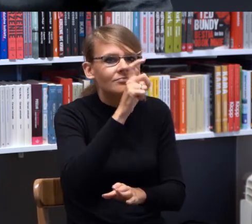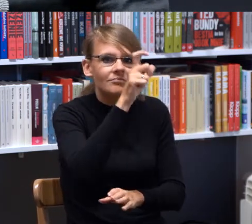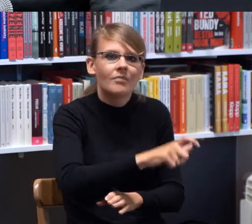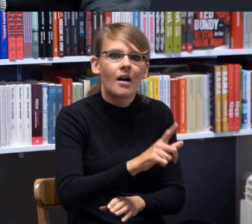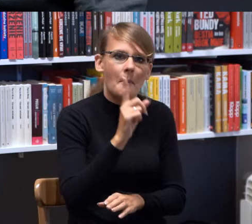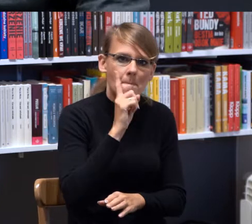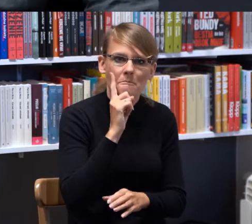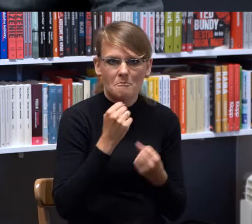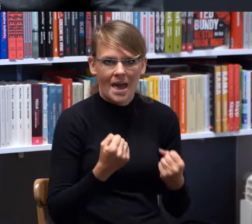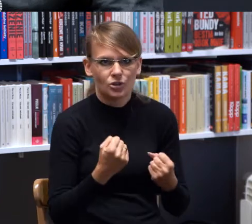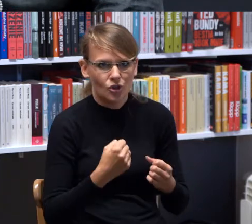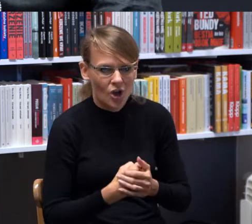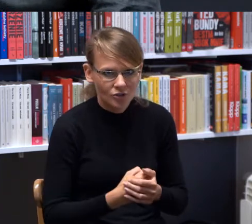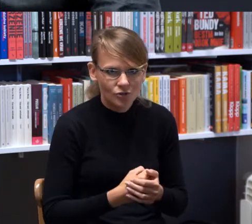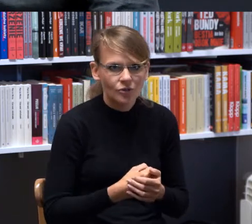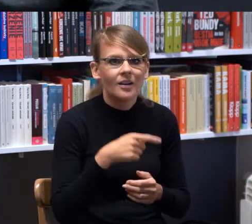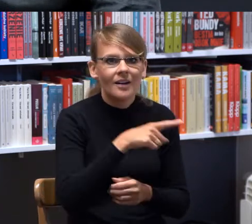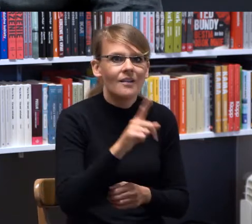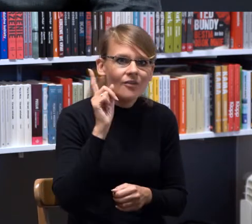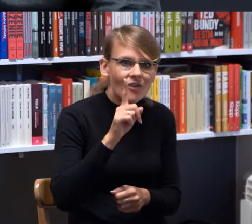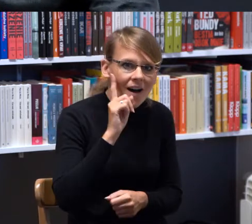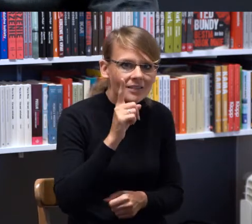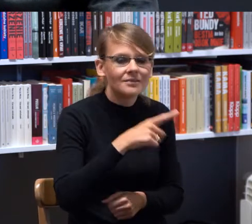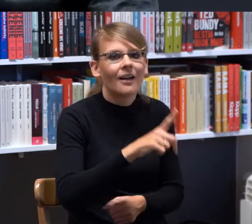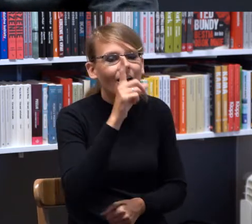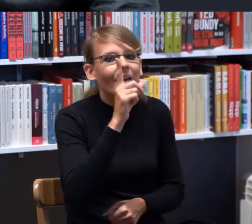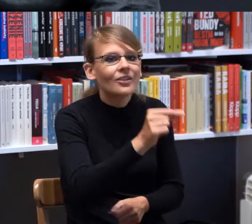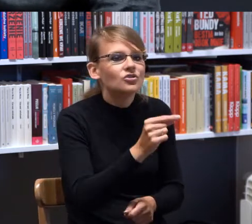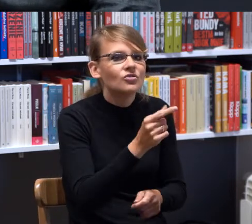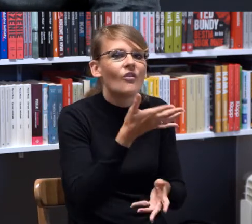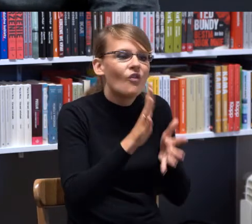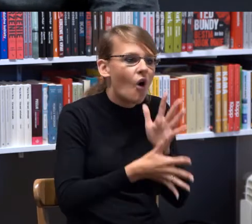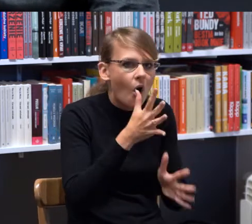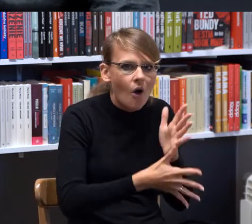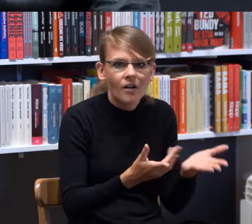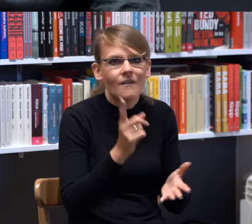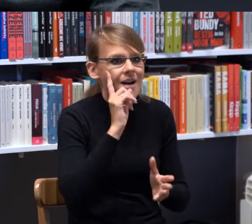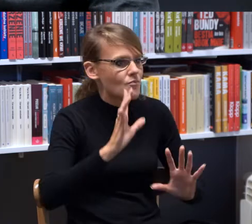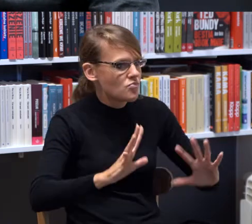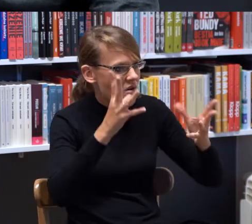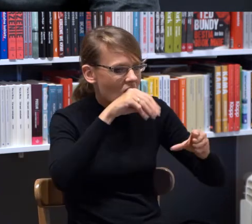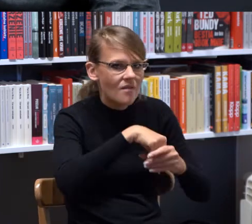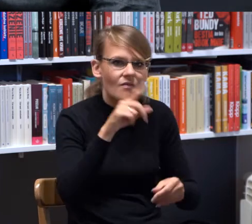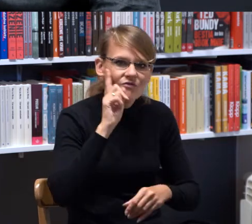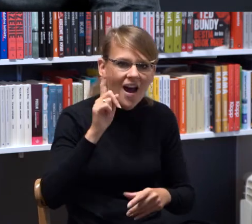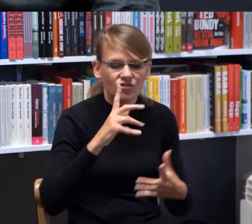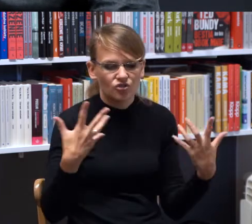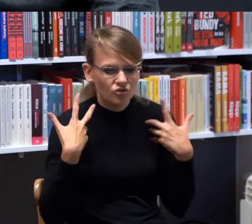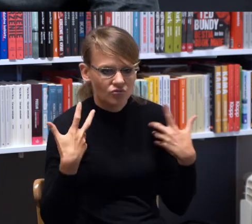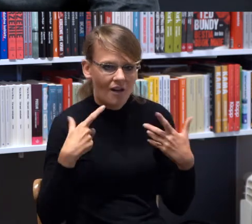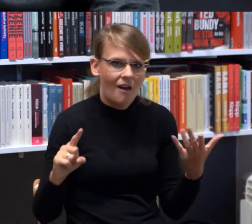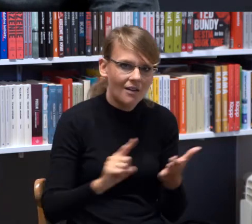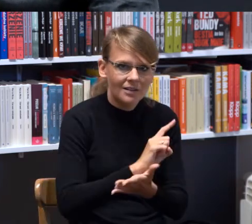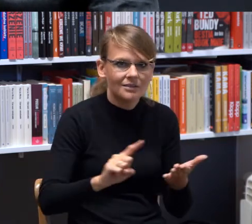bo to też jest skorelowane z męskością, że facet to idzie na wojenkę, albo facet to jest powstańcem, facet będzie ryzykował życiem